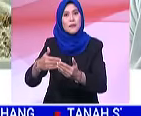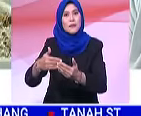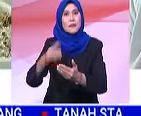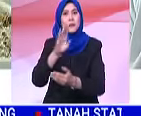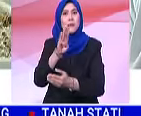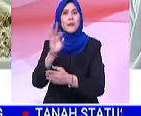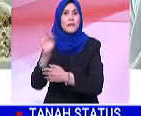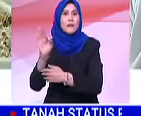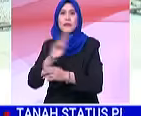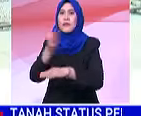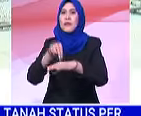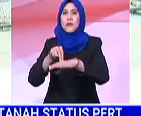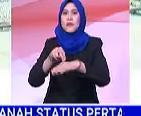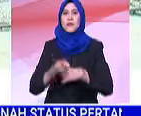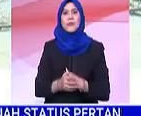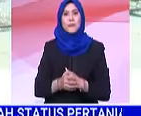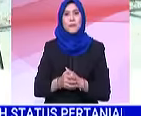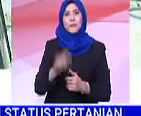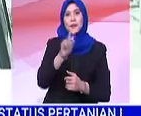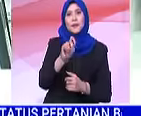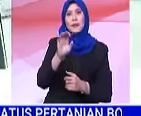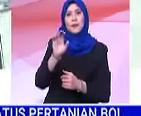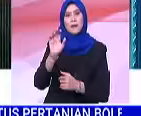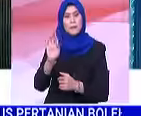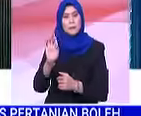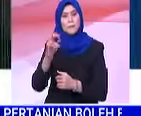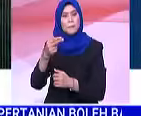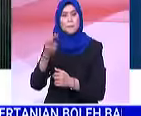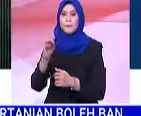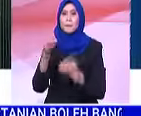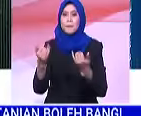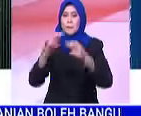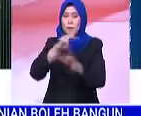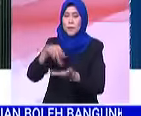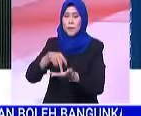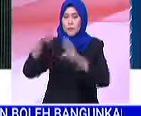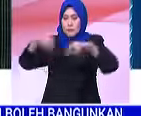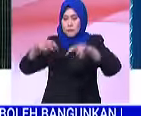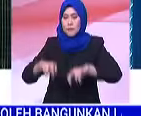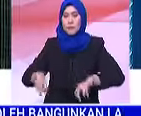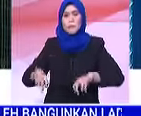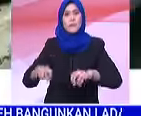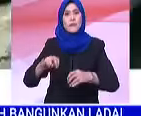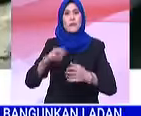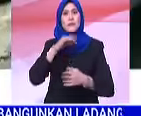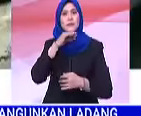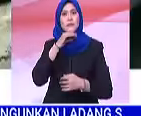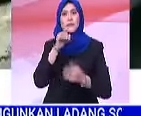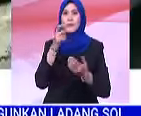BSF juga natural. UTHM turut membangunkan pusat penyelidikan sisa pepejal yang menelan